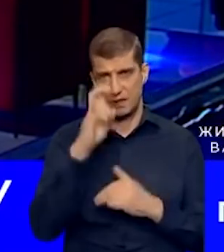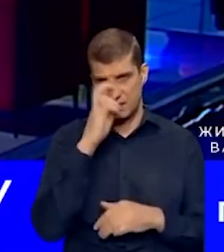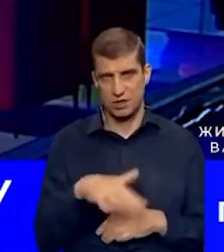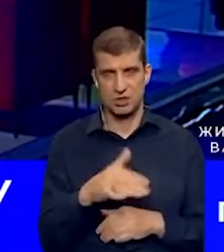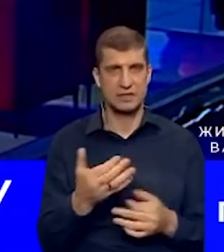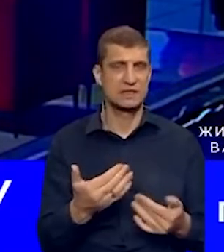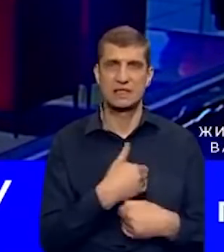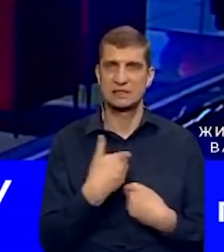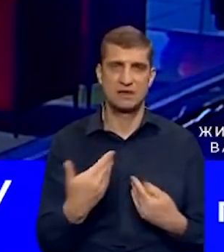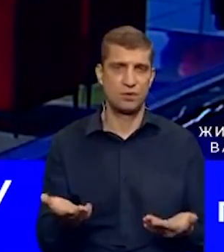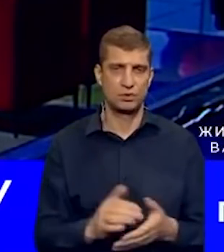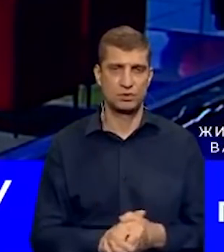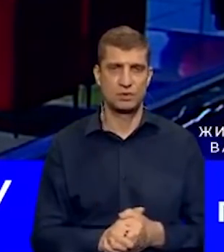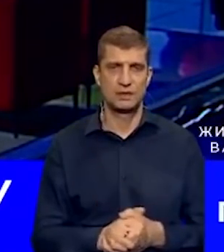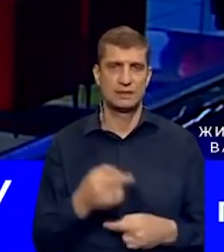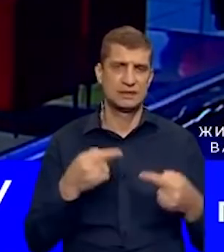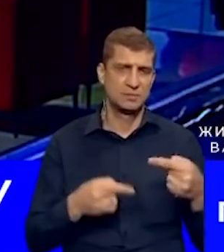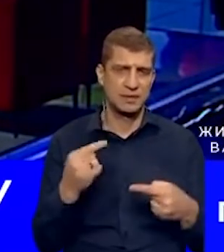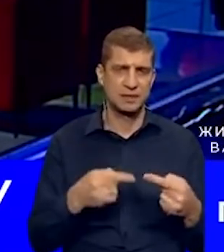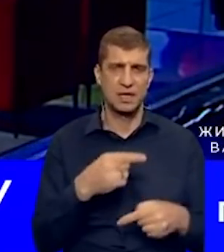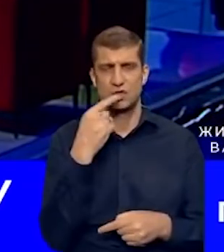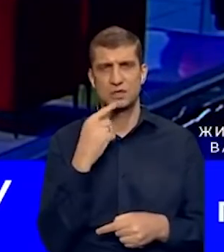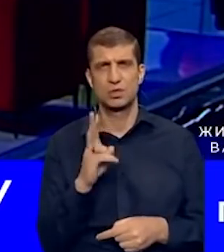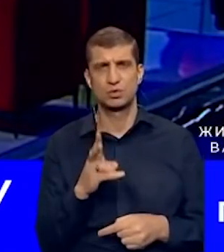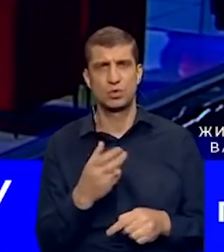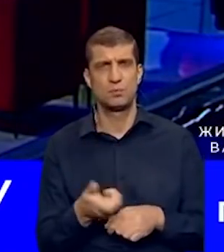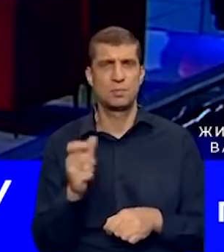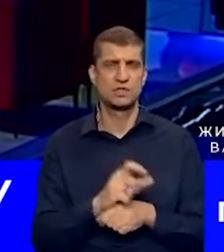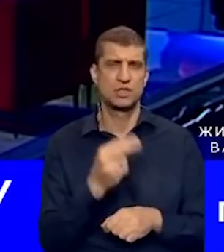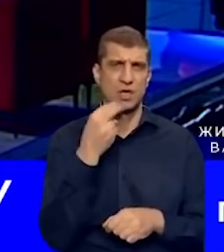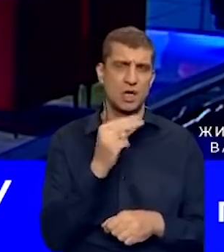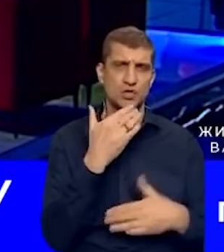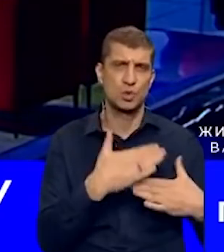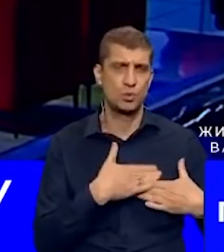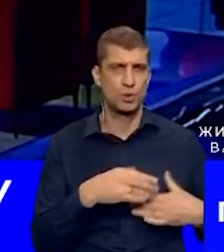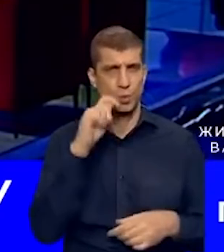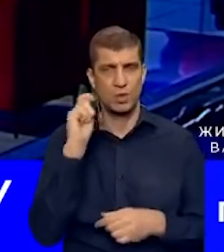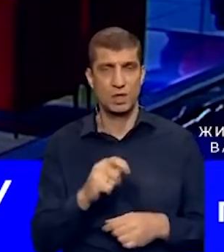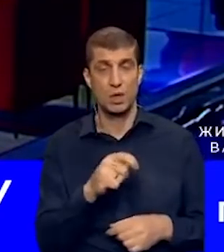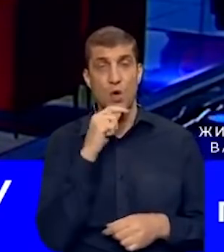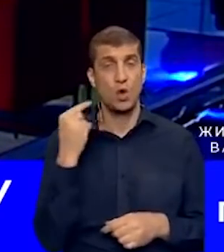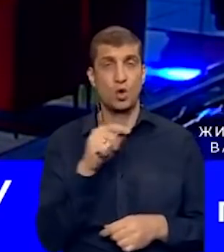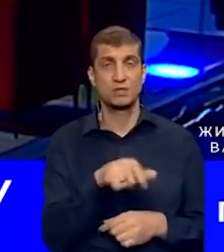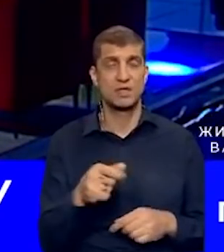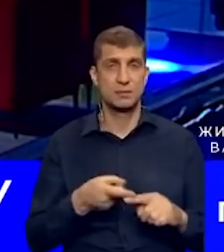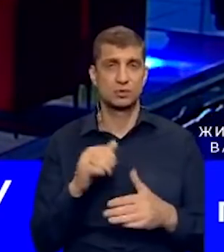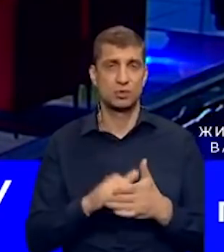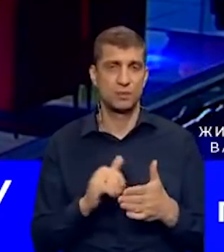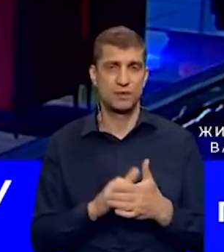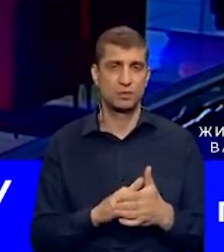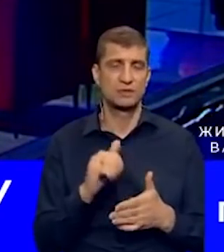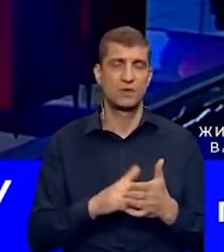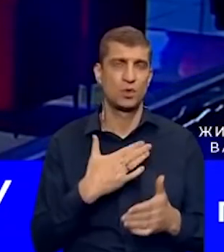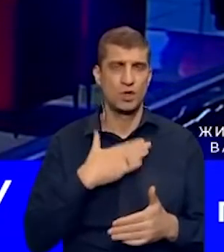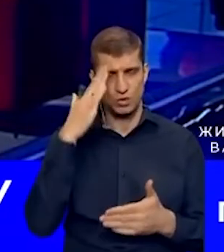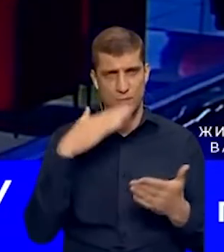скільки завгодно там сперечатися, казати, хто більше і краще любить Україну. Росіянам з цього приводу, з приводу